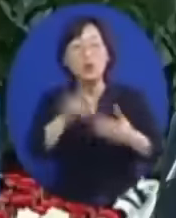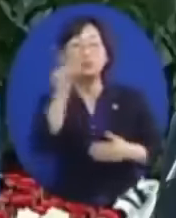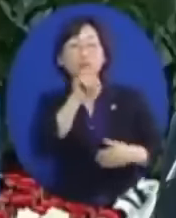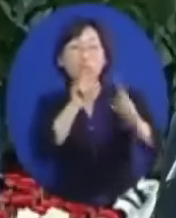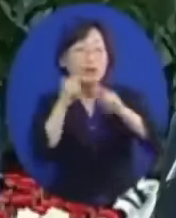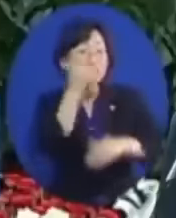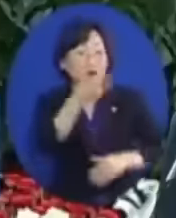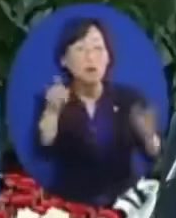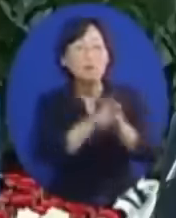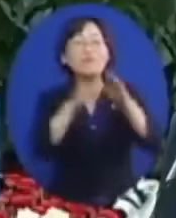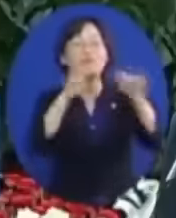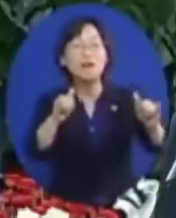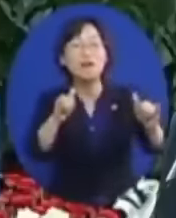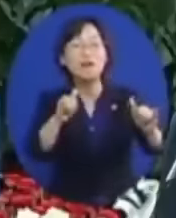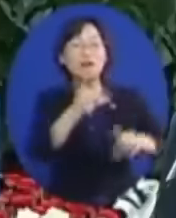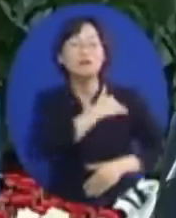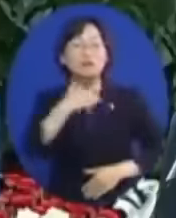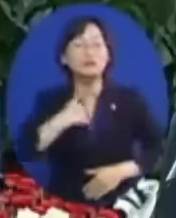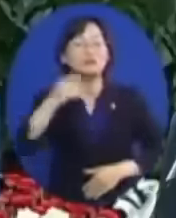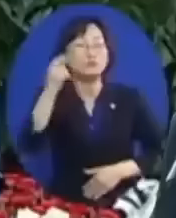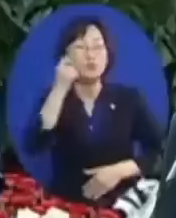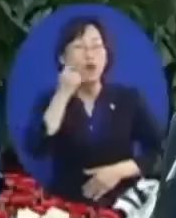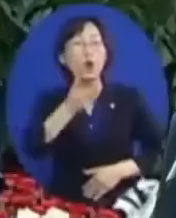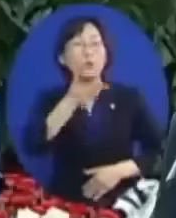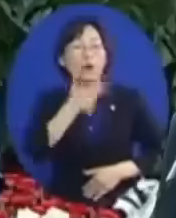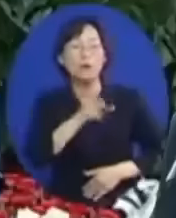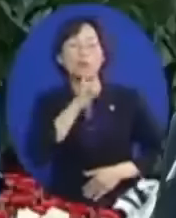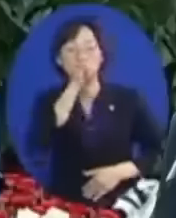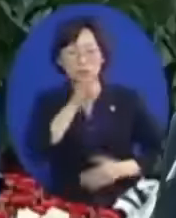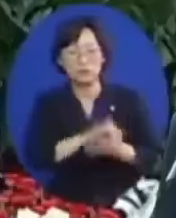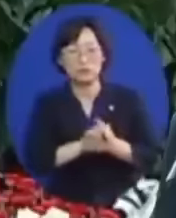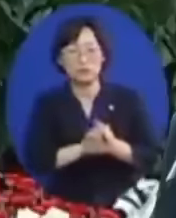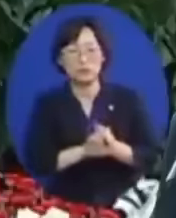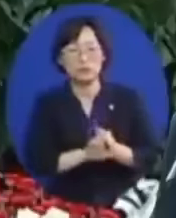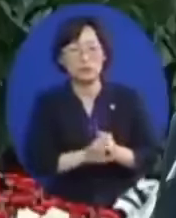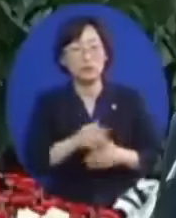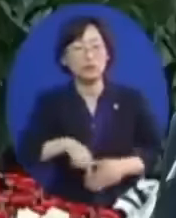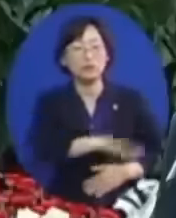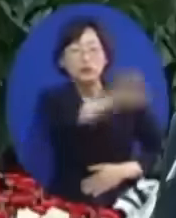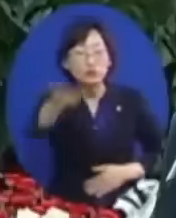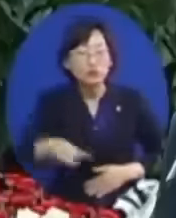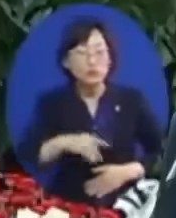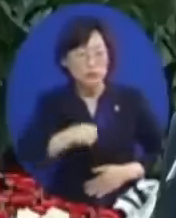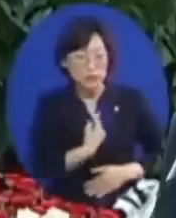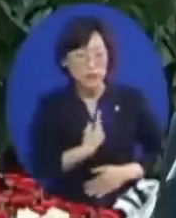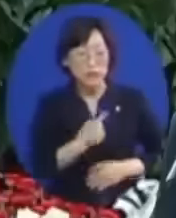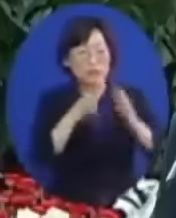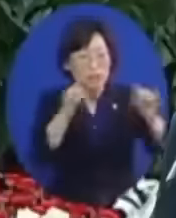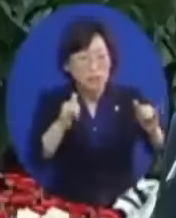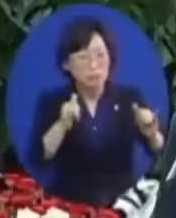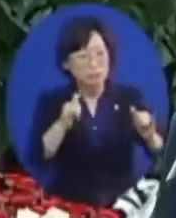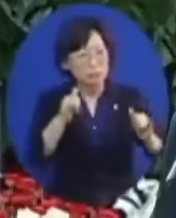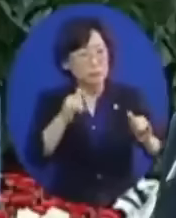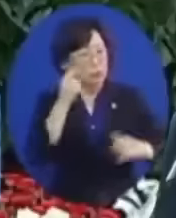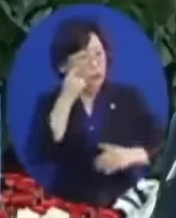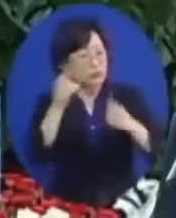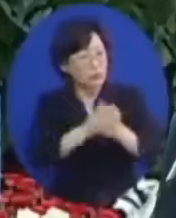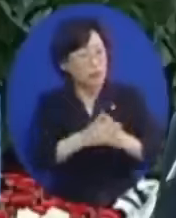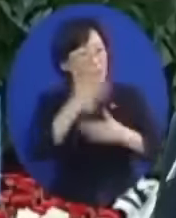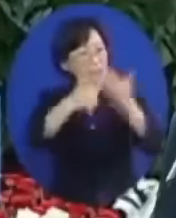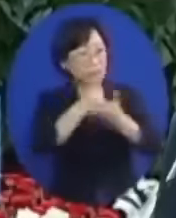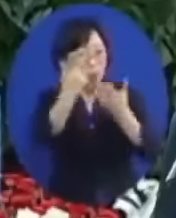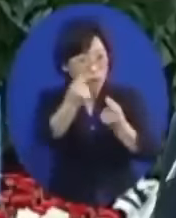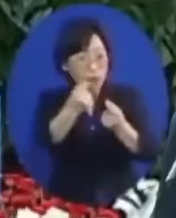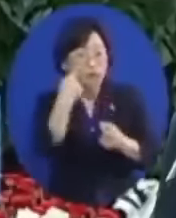말이냐, 믿는 자에게는 능치 못하심이 없다고 말했는데 우리는 자꾸 우리 인간을 생각하고 우리가 못하니 하나님도 못하는 줄 아는데